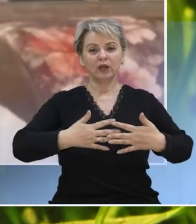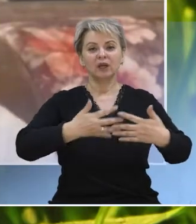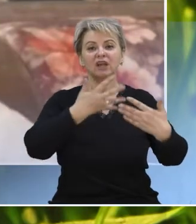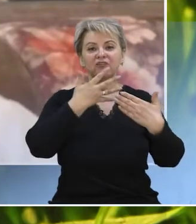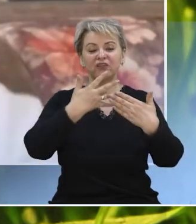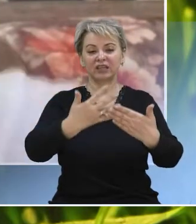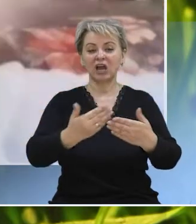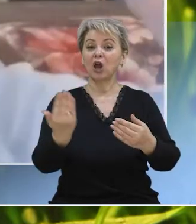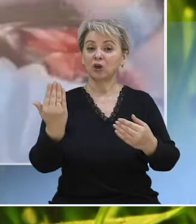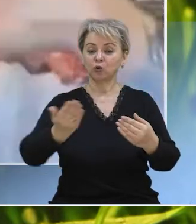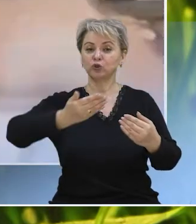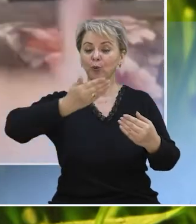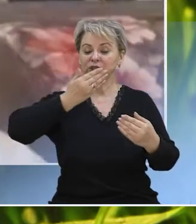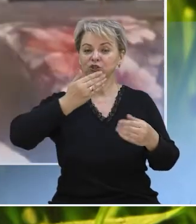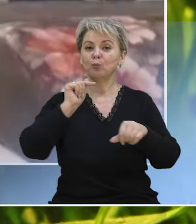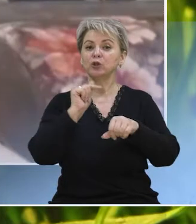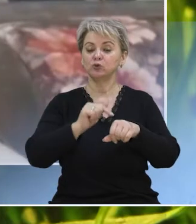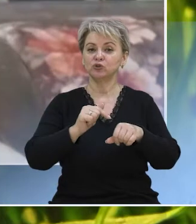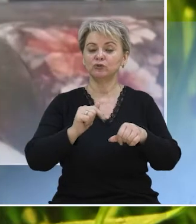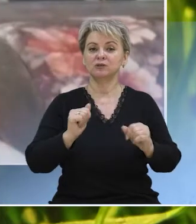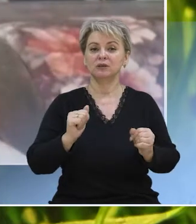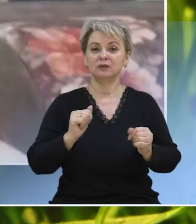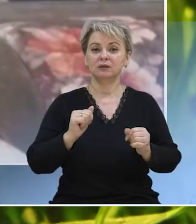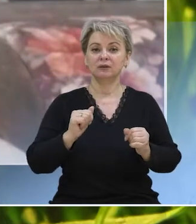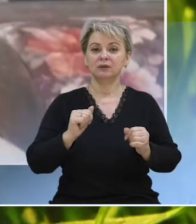Вдох в живот и «Ха».